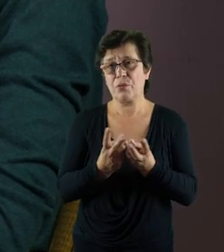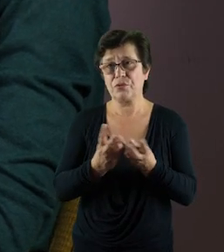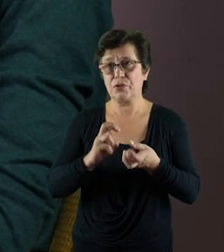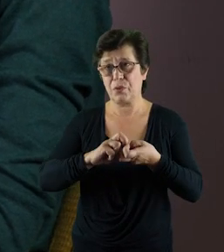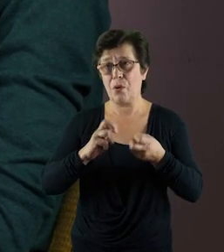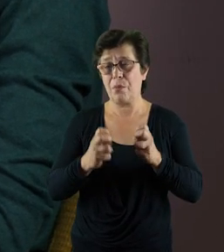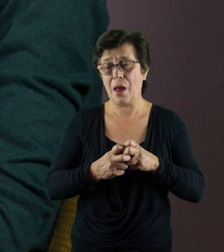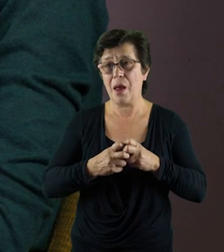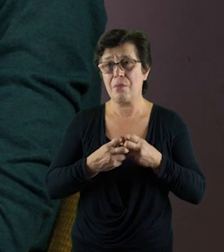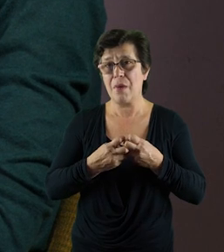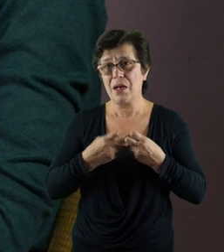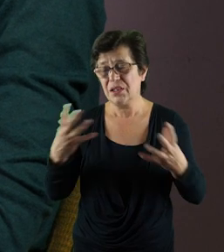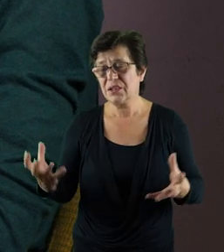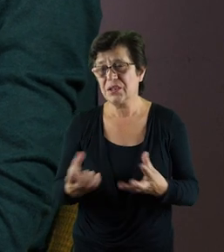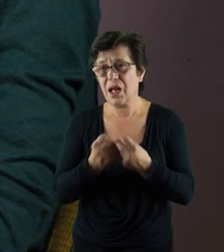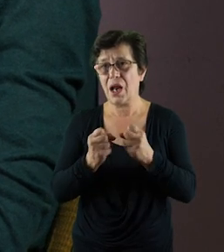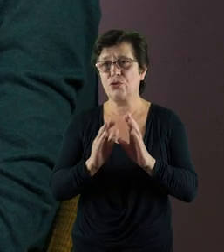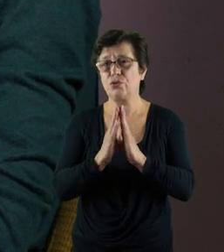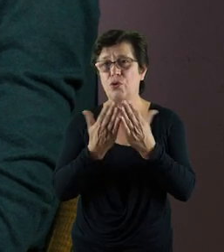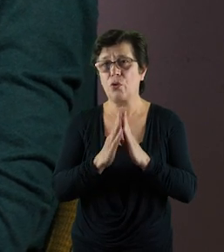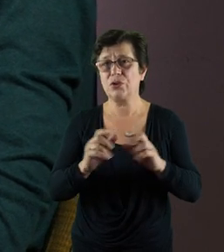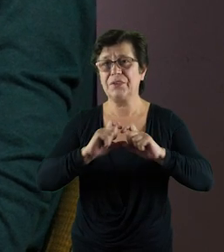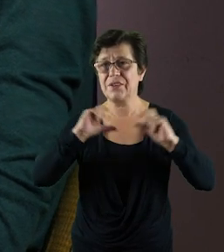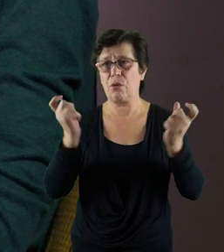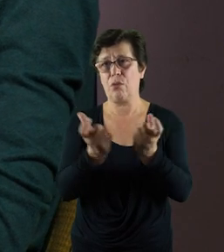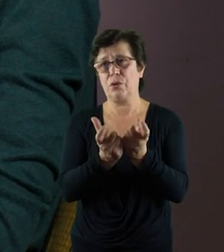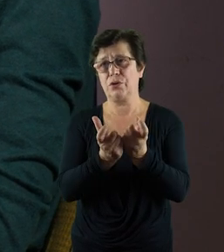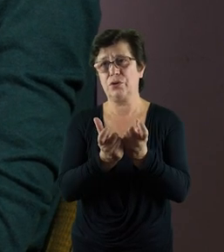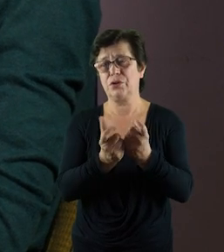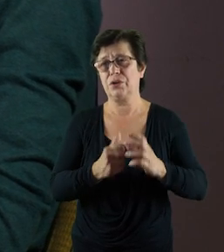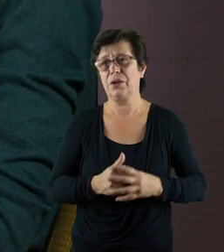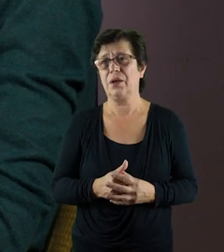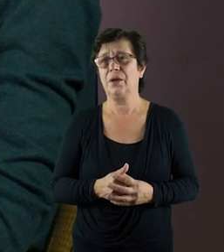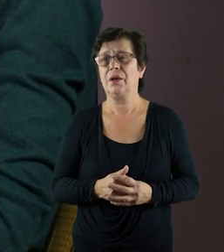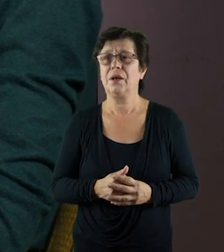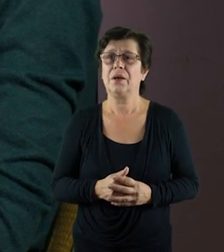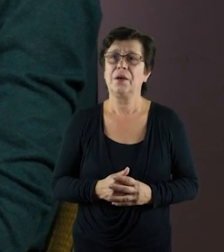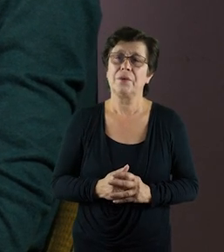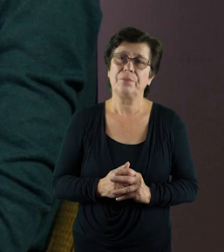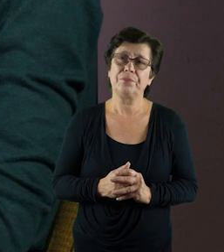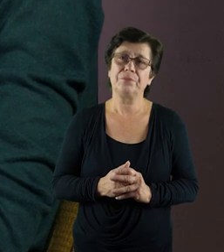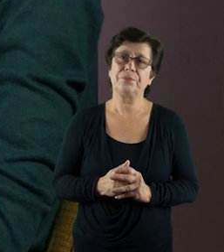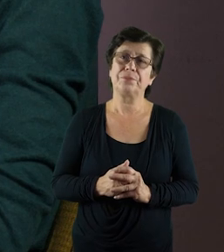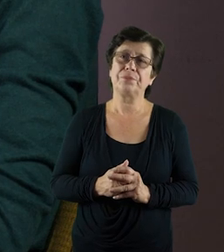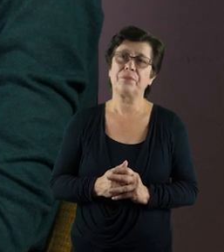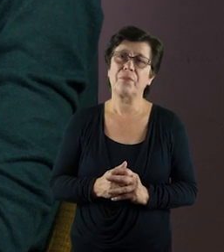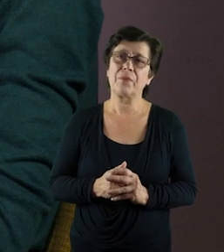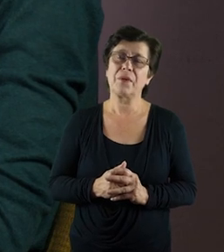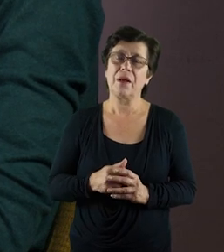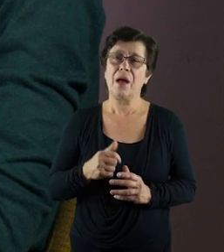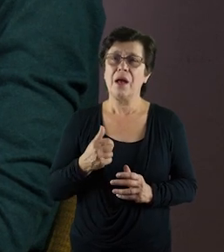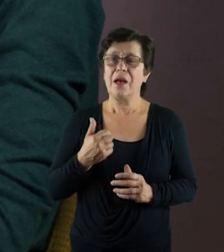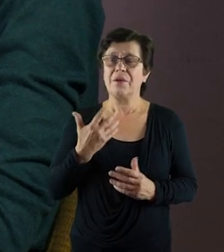jest w całości. A propos tego aspiracji do bycia wieszczem, to